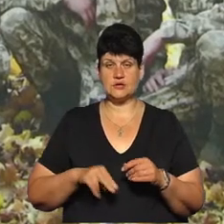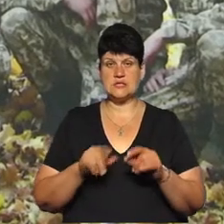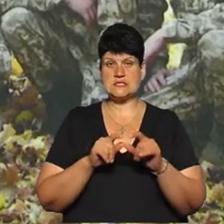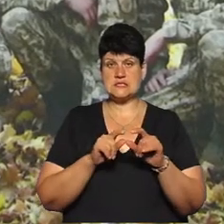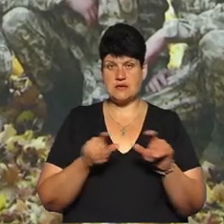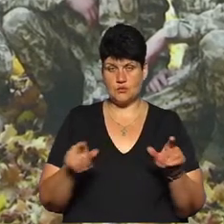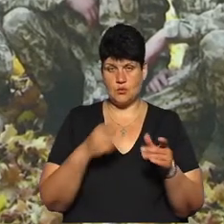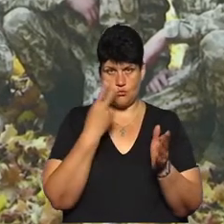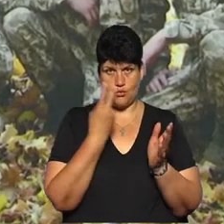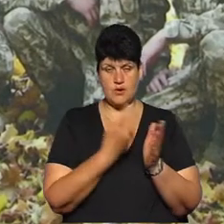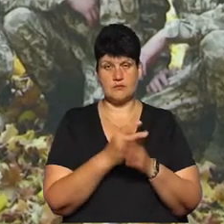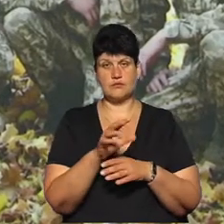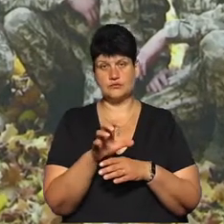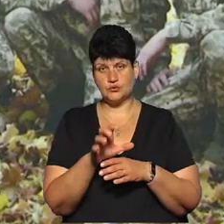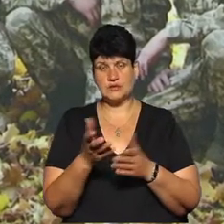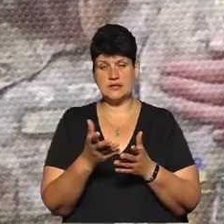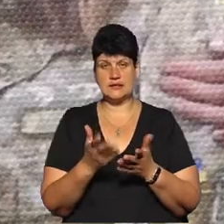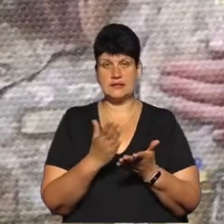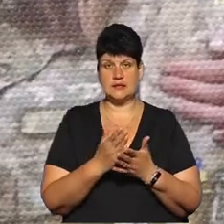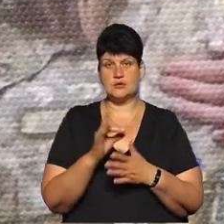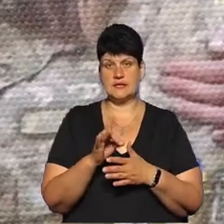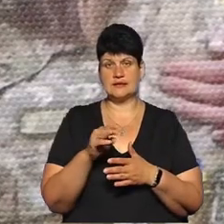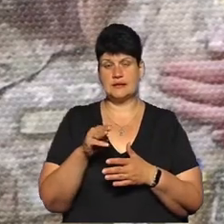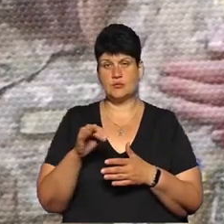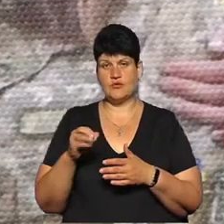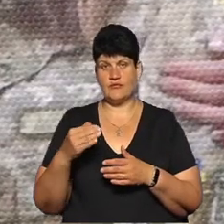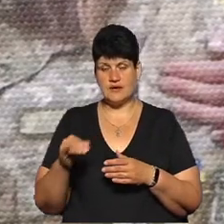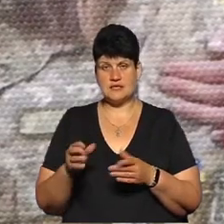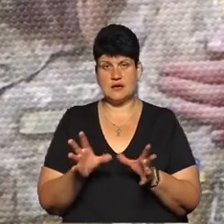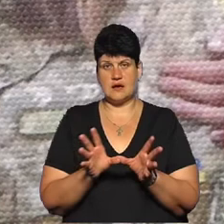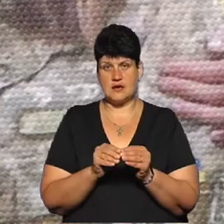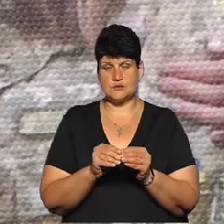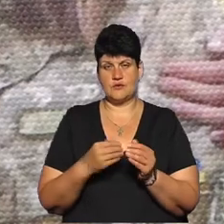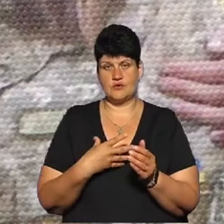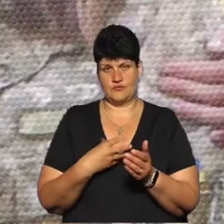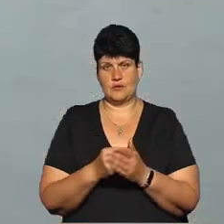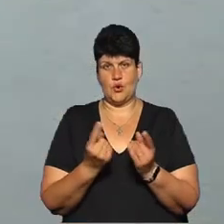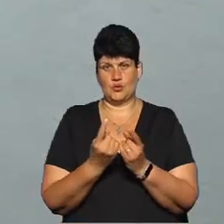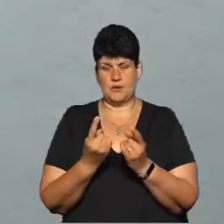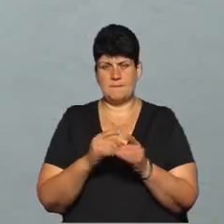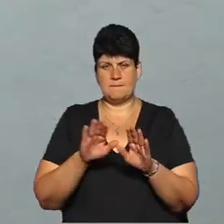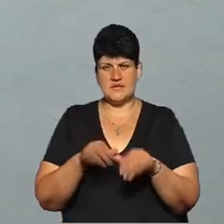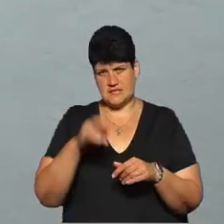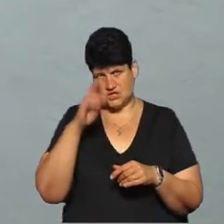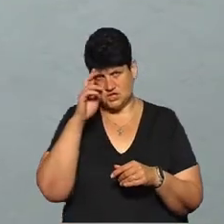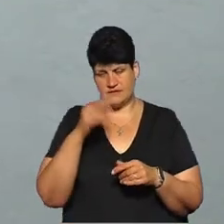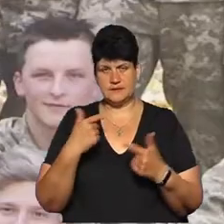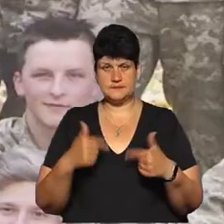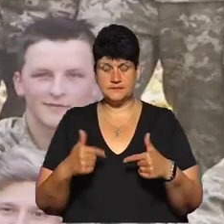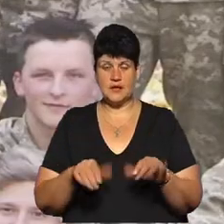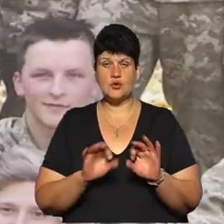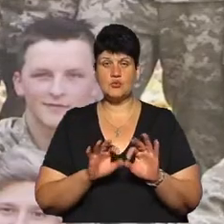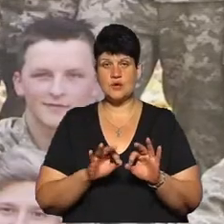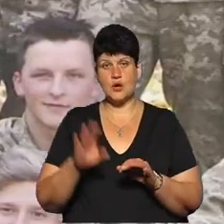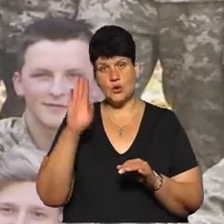показує світлину, на якій Руслан Тимофей разом зі своїми одногрупниками після державних іспитів. Розповідає, хлопець був одним